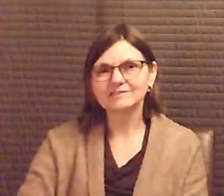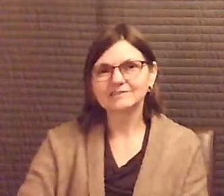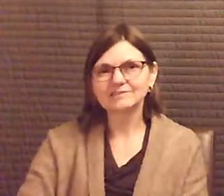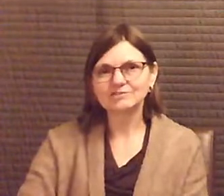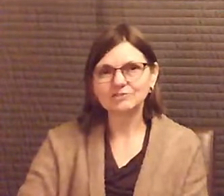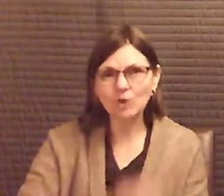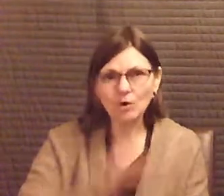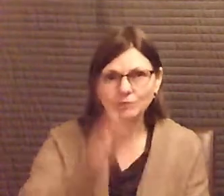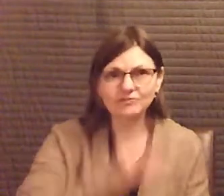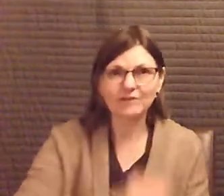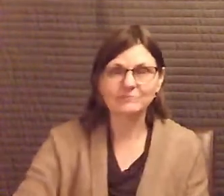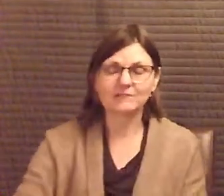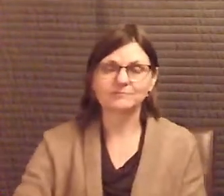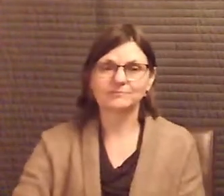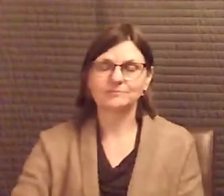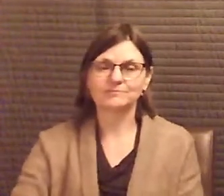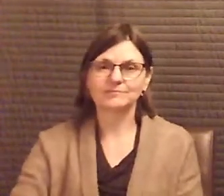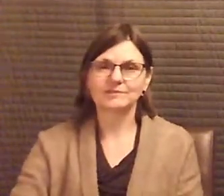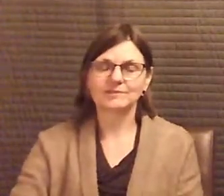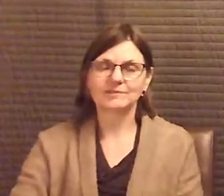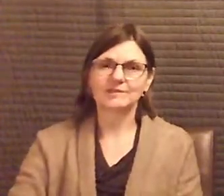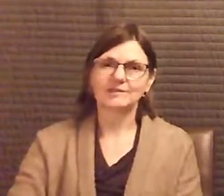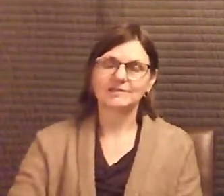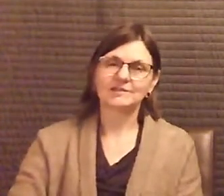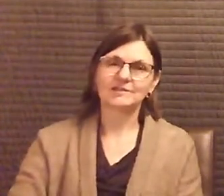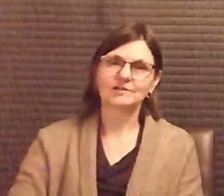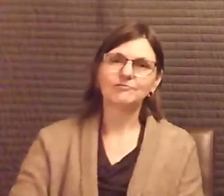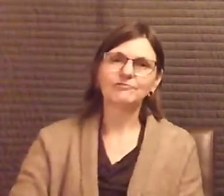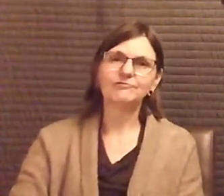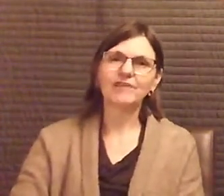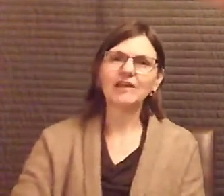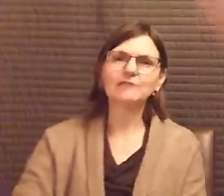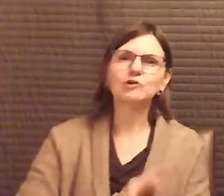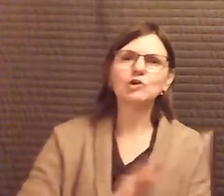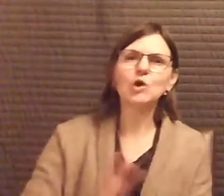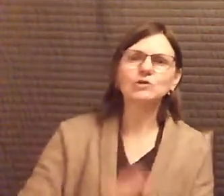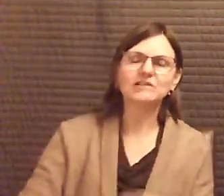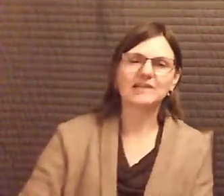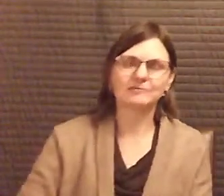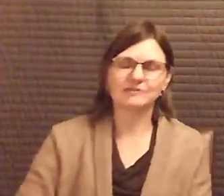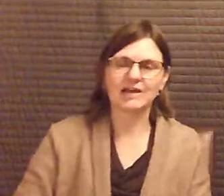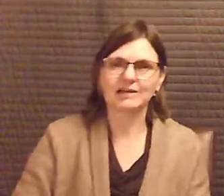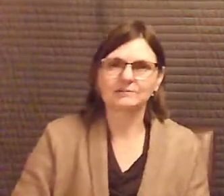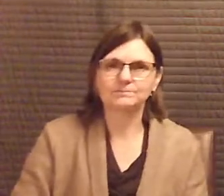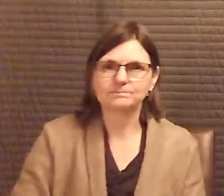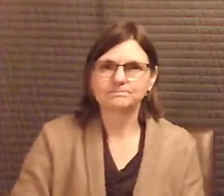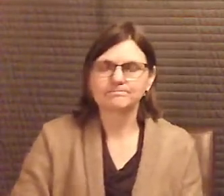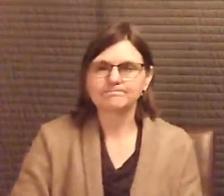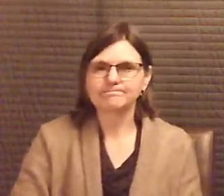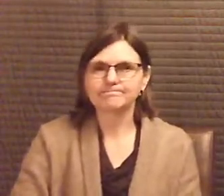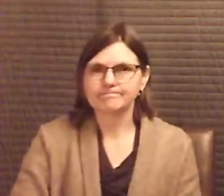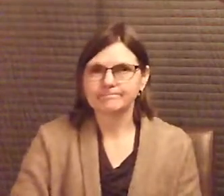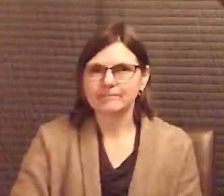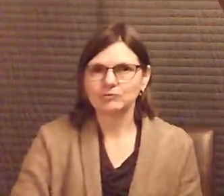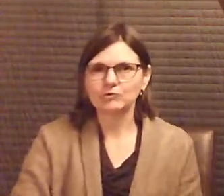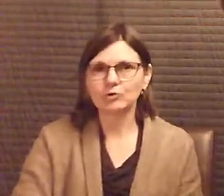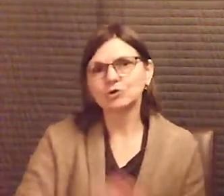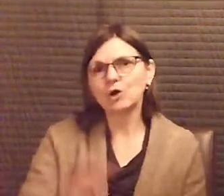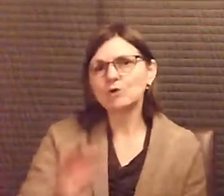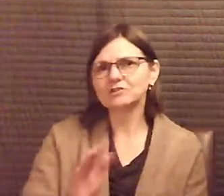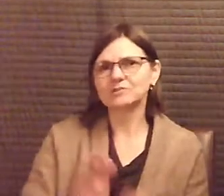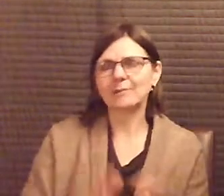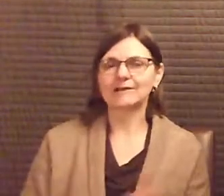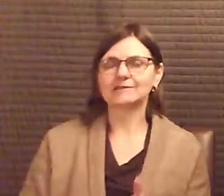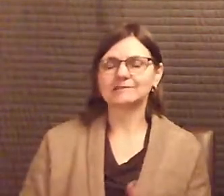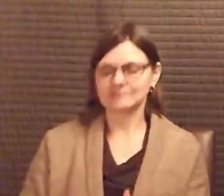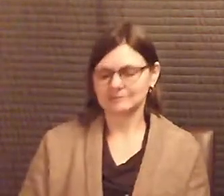kimo zijn hoofd kwam en i had the lying beloofde bevelen verloochenen die je vandaag by picking de school door hun